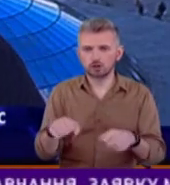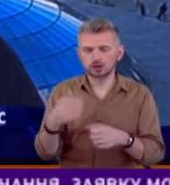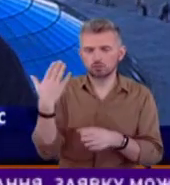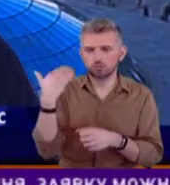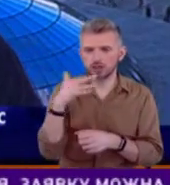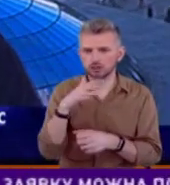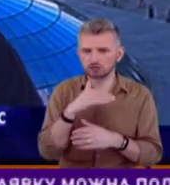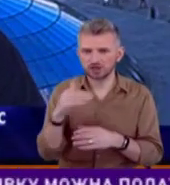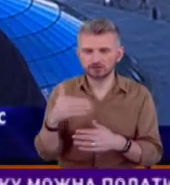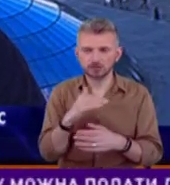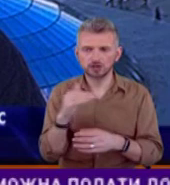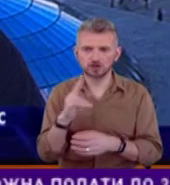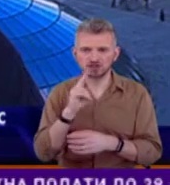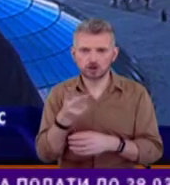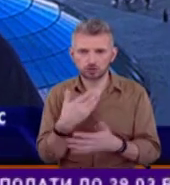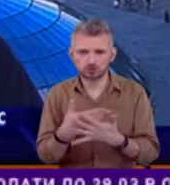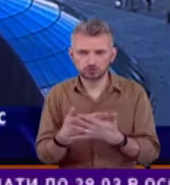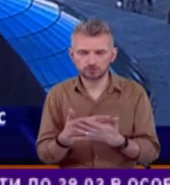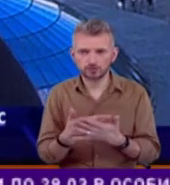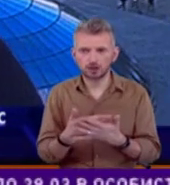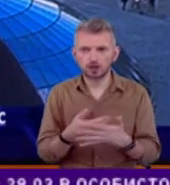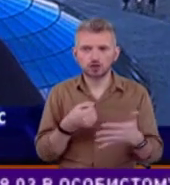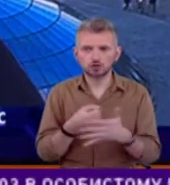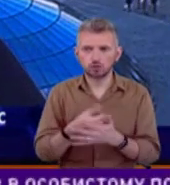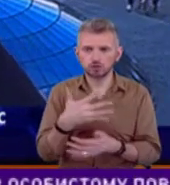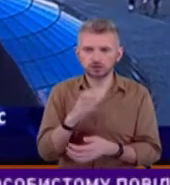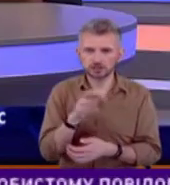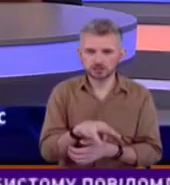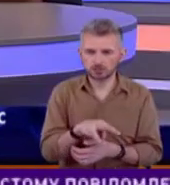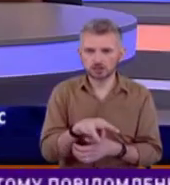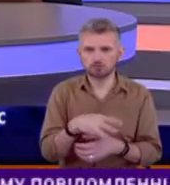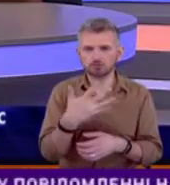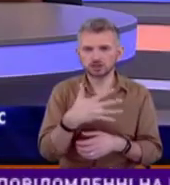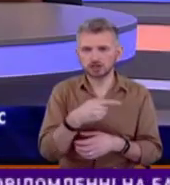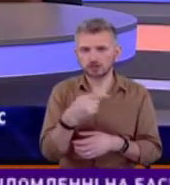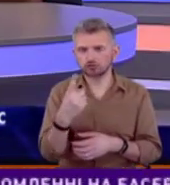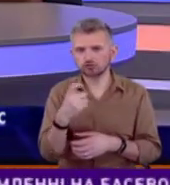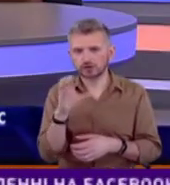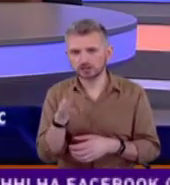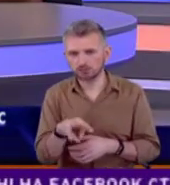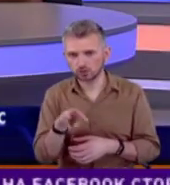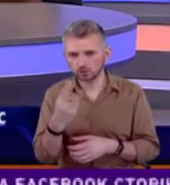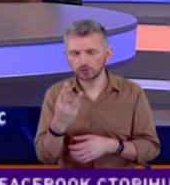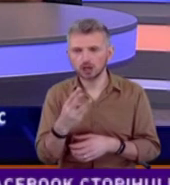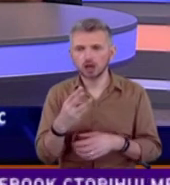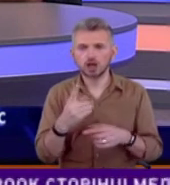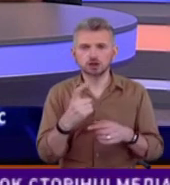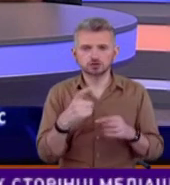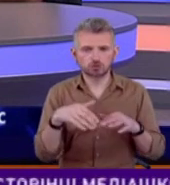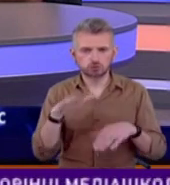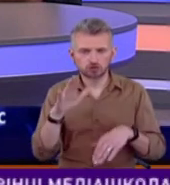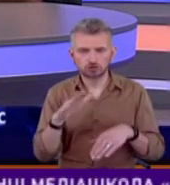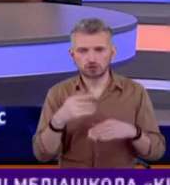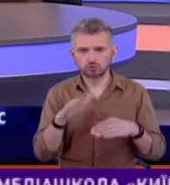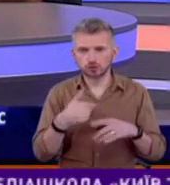там, двох, здається, років. Себто до 50 сантиметрів, від 50 до 100, від 100 ще там трошки вище, і потім оці